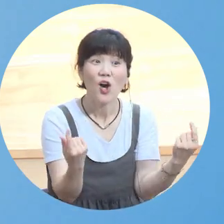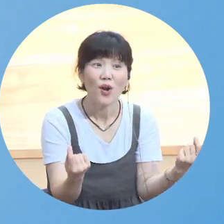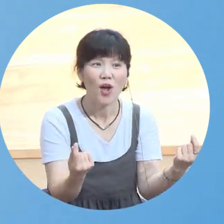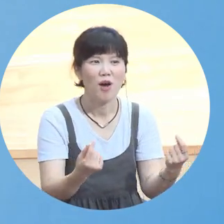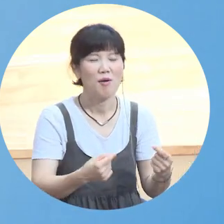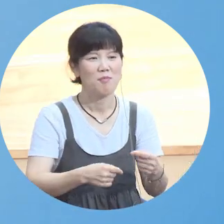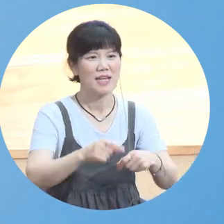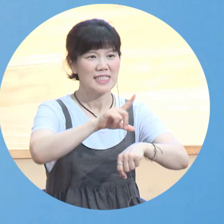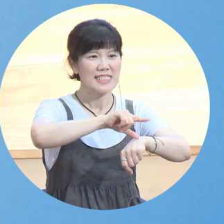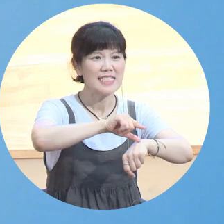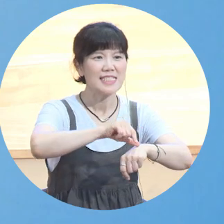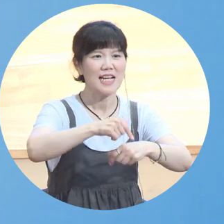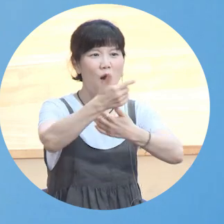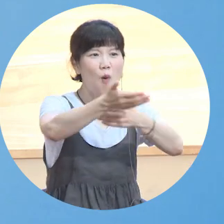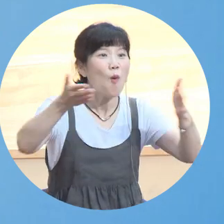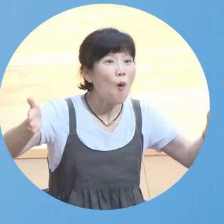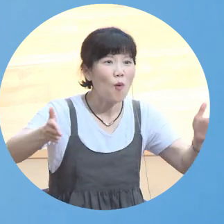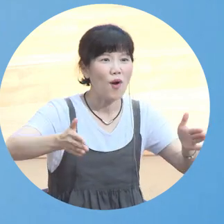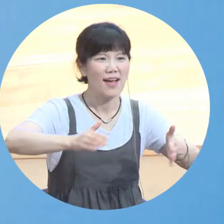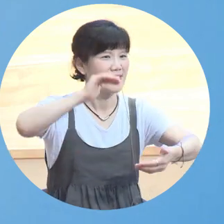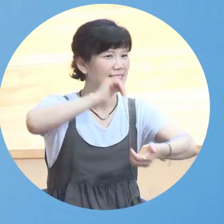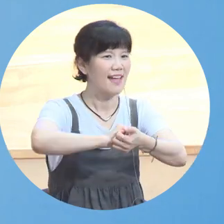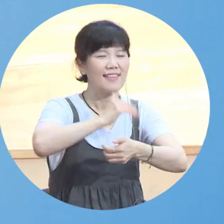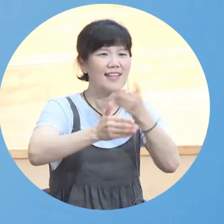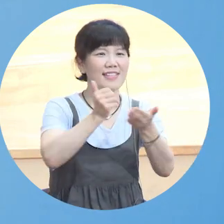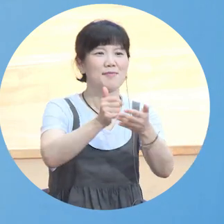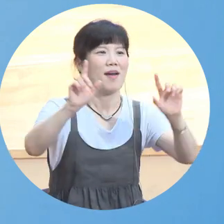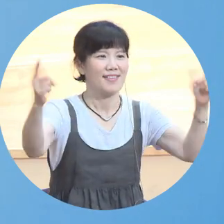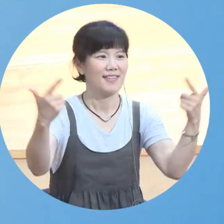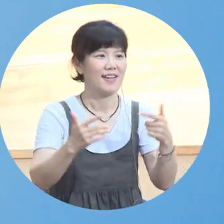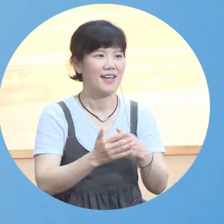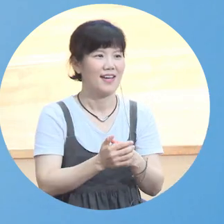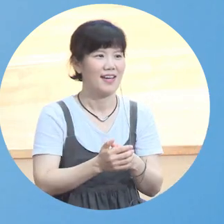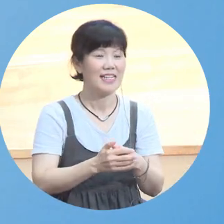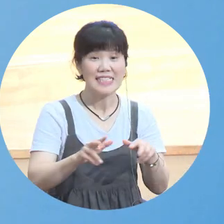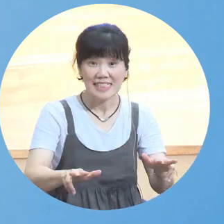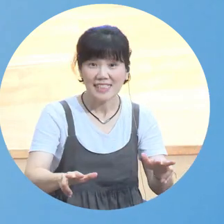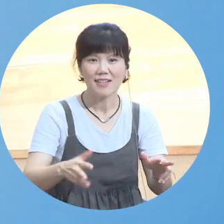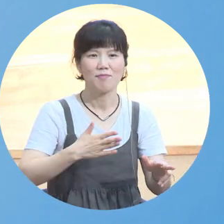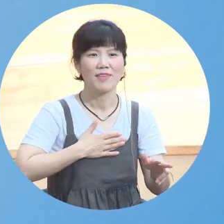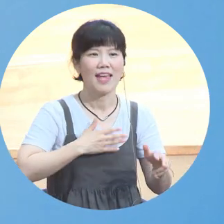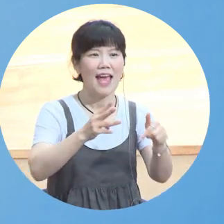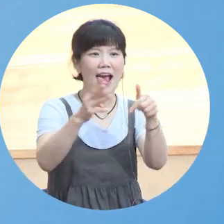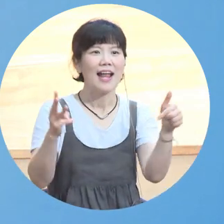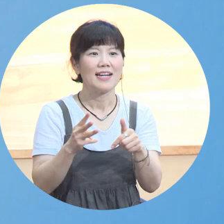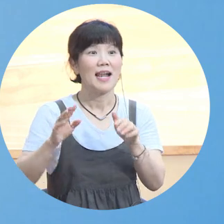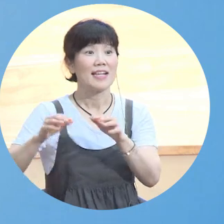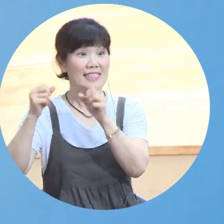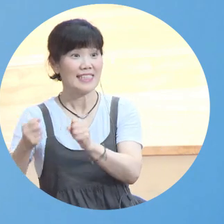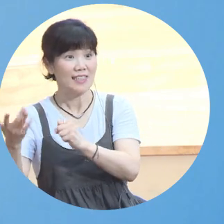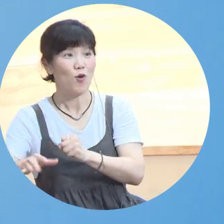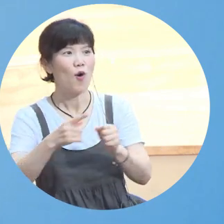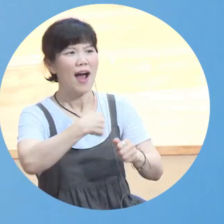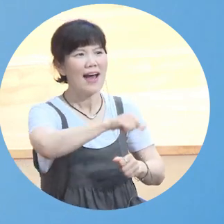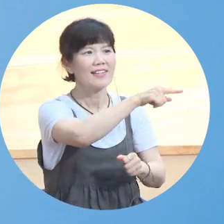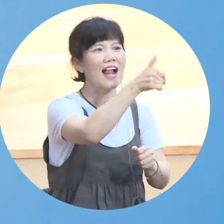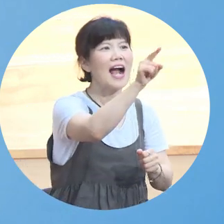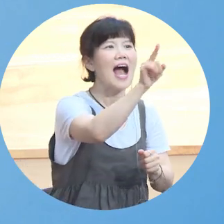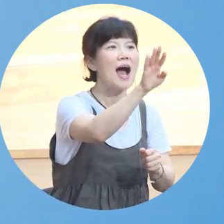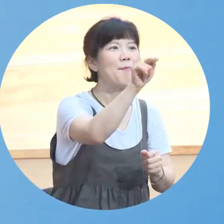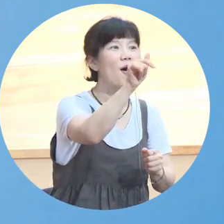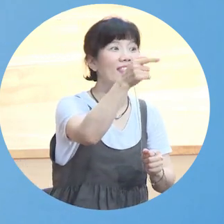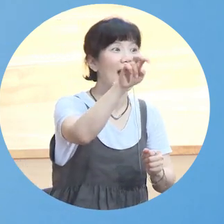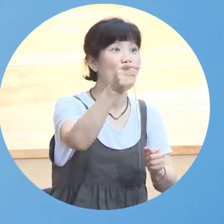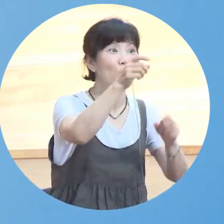재앙 된 하나님이 아니라는 거예요 지금 나는 관련이 가나의 거니 하던 가본 하고 있습니다만 나는 여기 수도 이 아들을